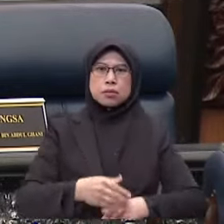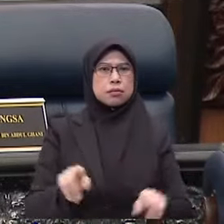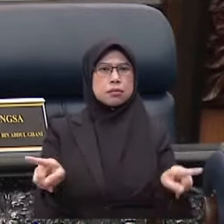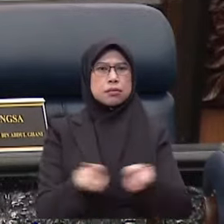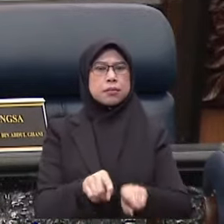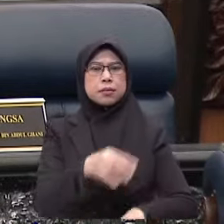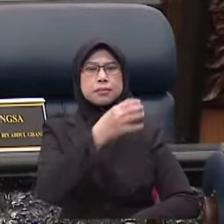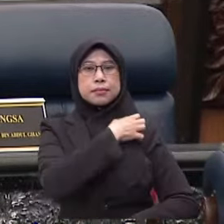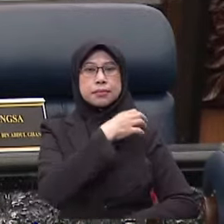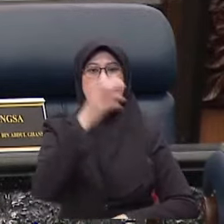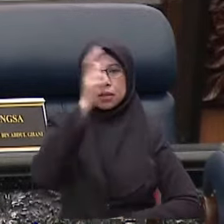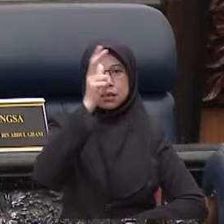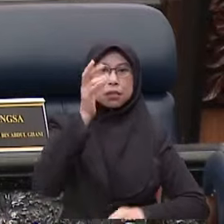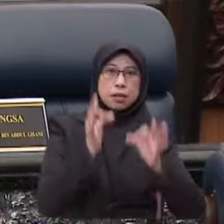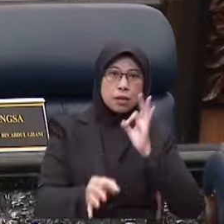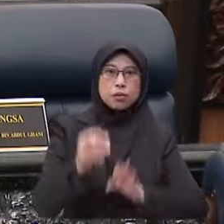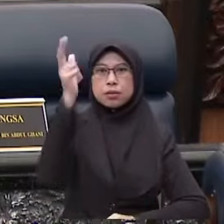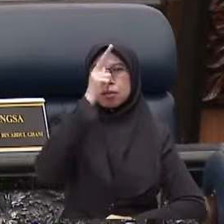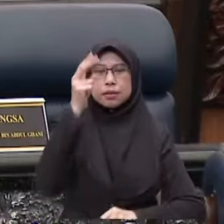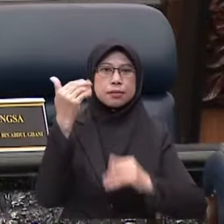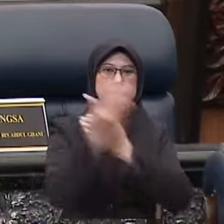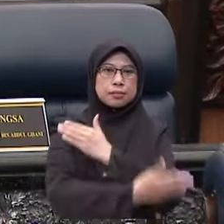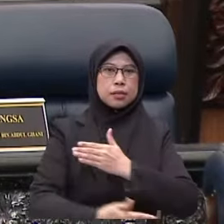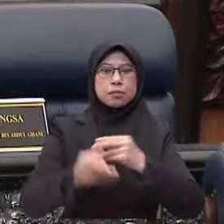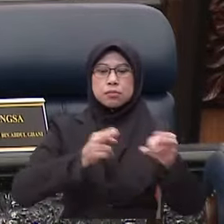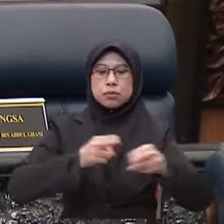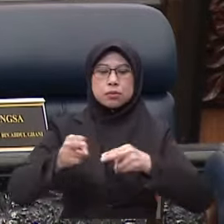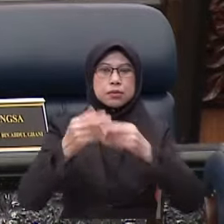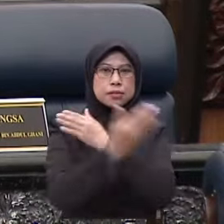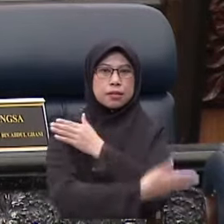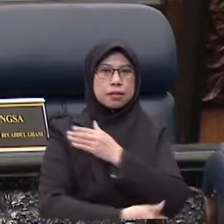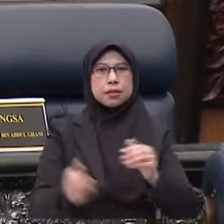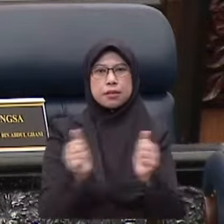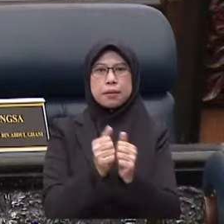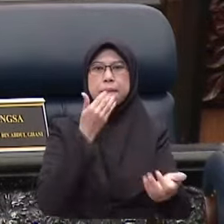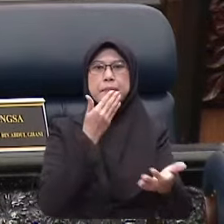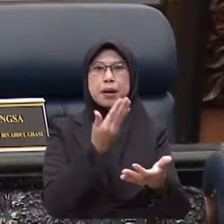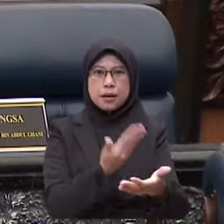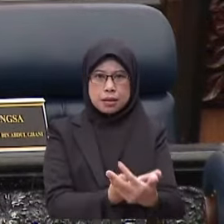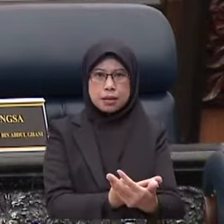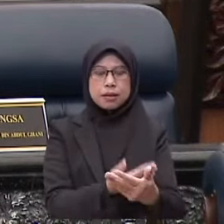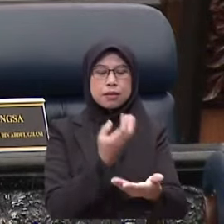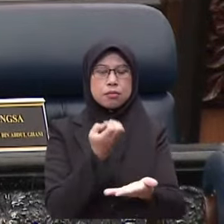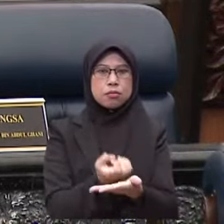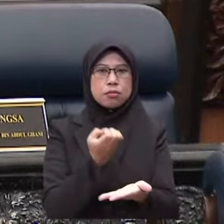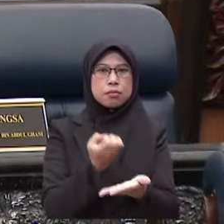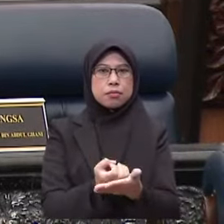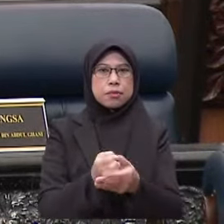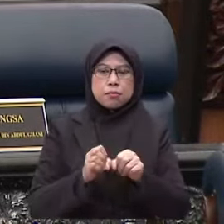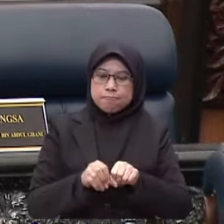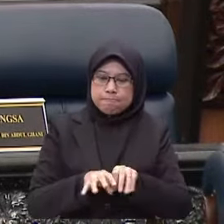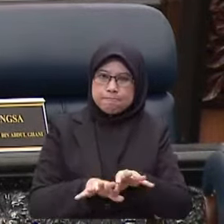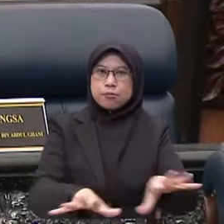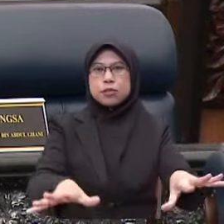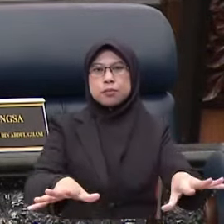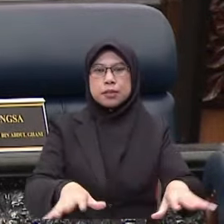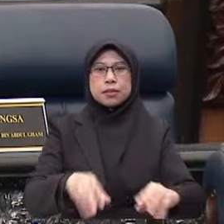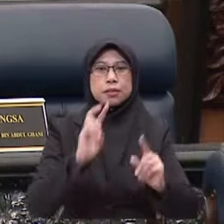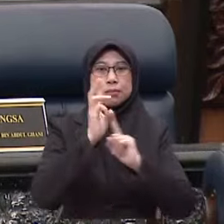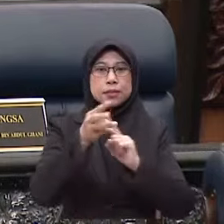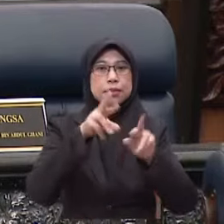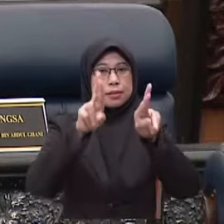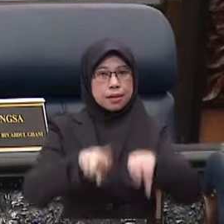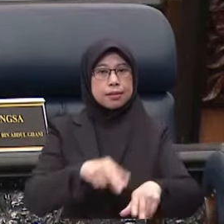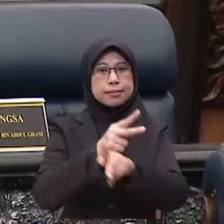kerajaan jika kerajaan sesebuah negara menguruskan negara itu dengan baik ekonominya berkembang kebajikan